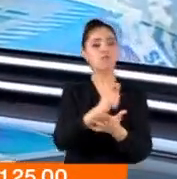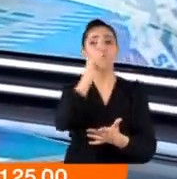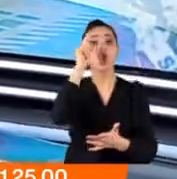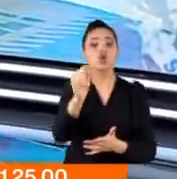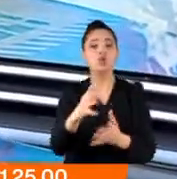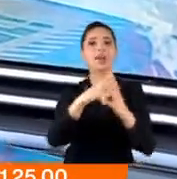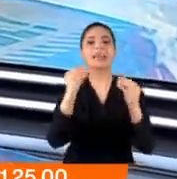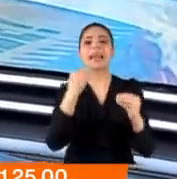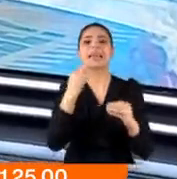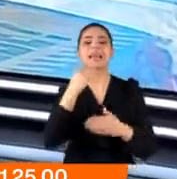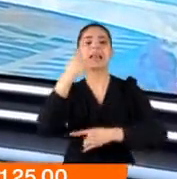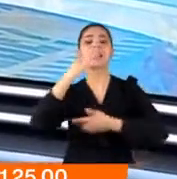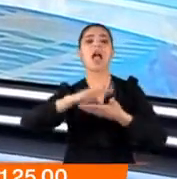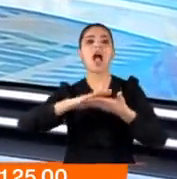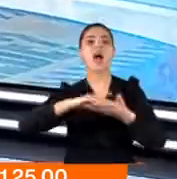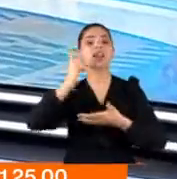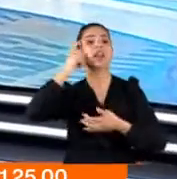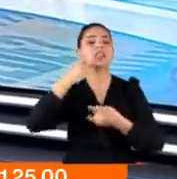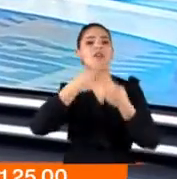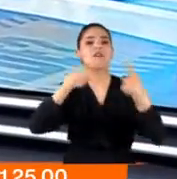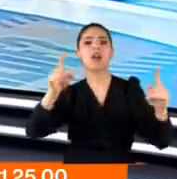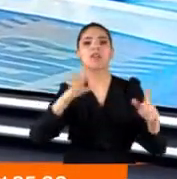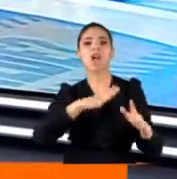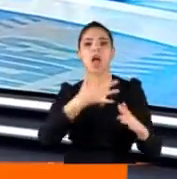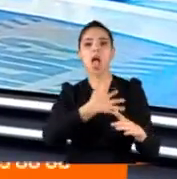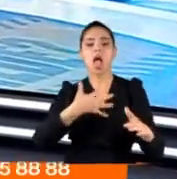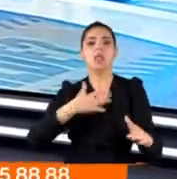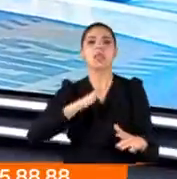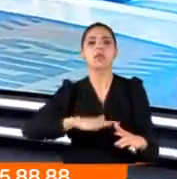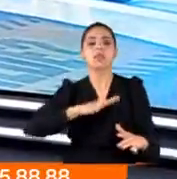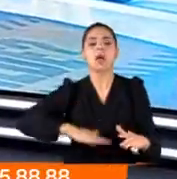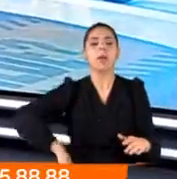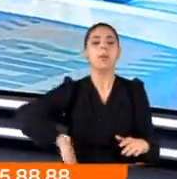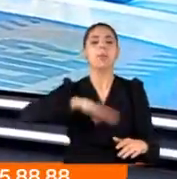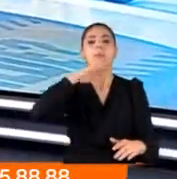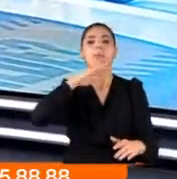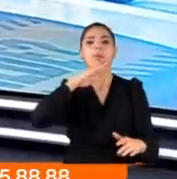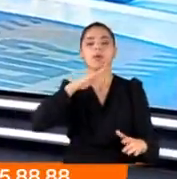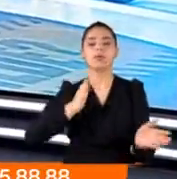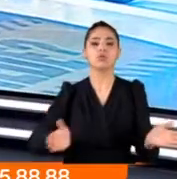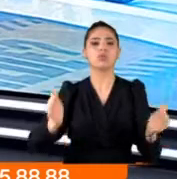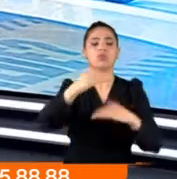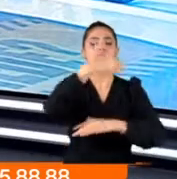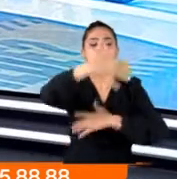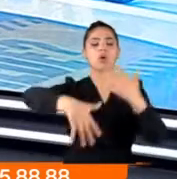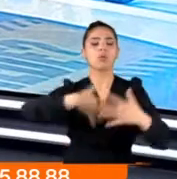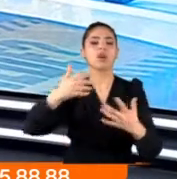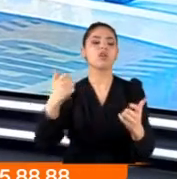Şüphelilerin ve kayıp kadının arkadaşlarının ortaya attığı iddialar annenin sabrını bir anda taşırdı ve stüdyo